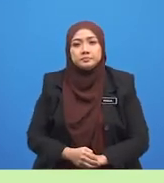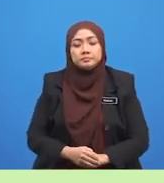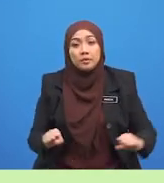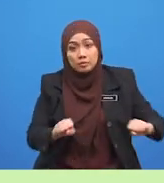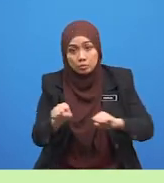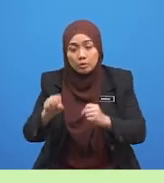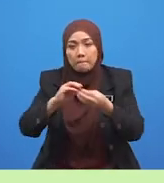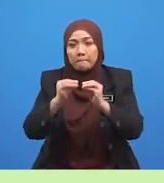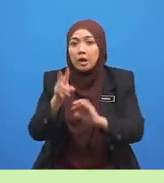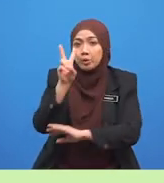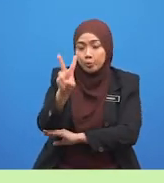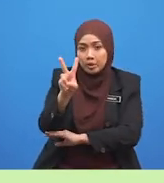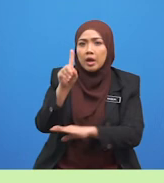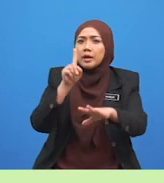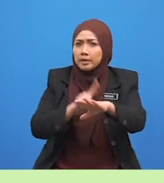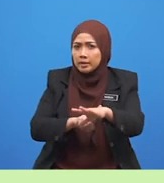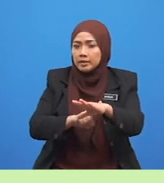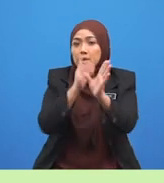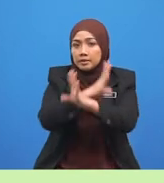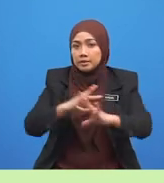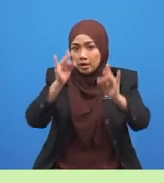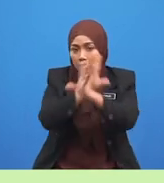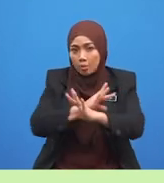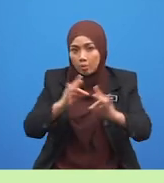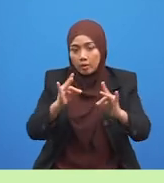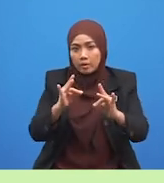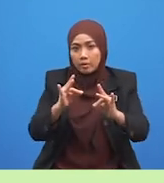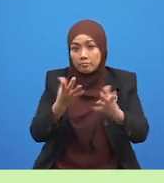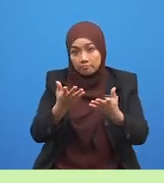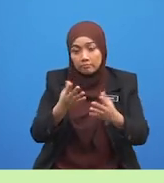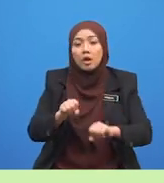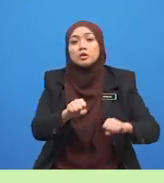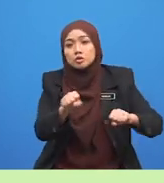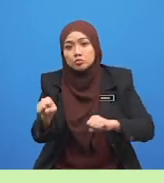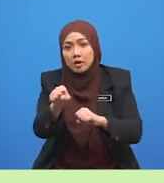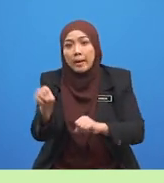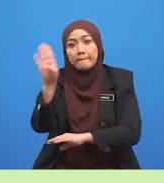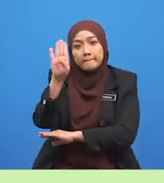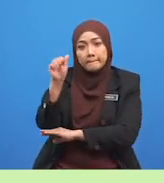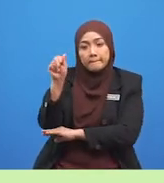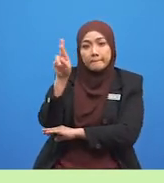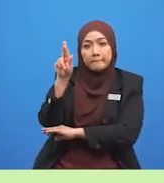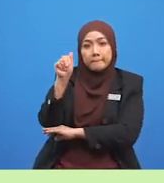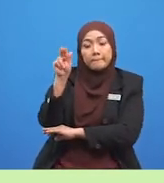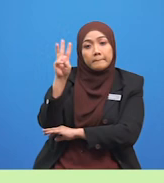Sungai kedua pula di negeri Sarawak ialah Sungai Baram.